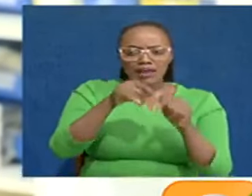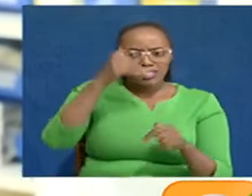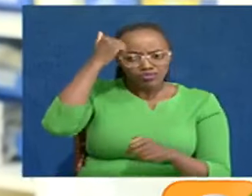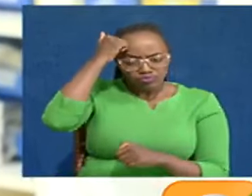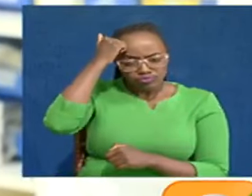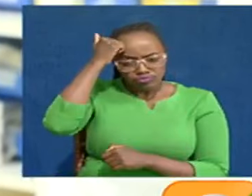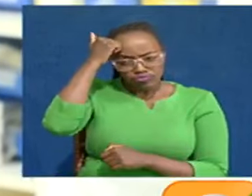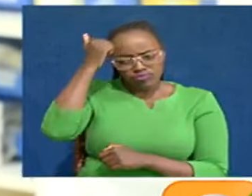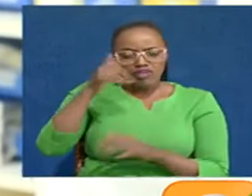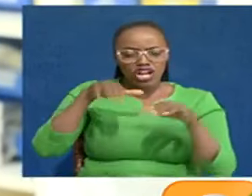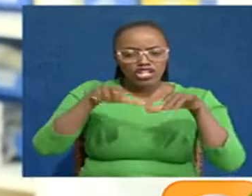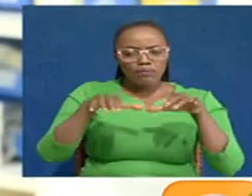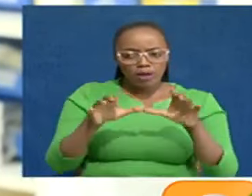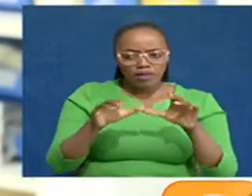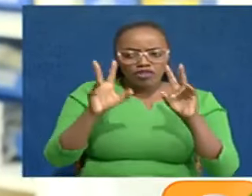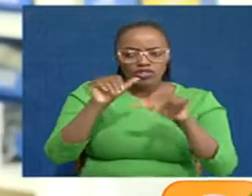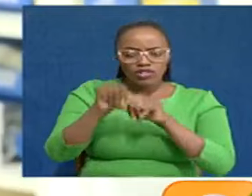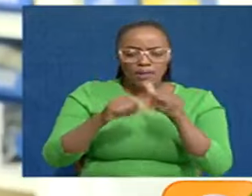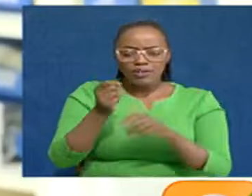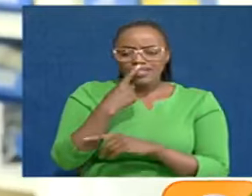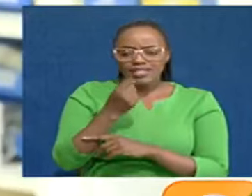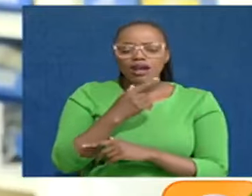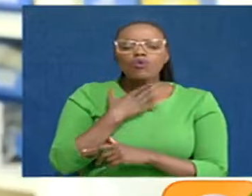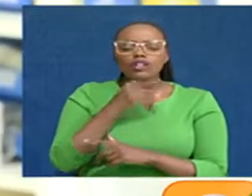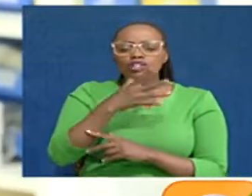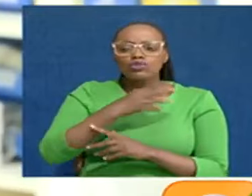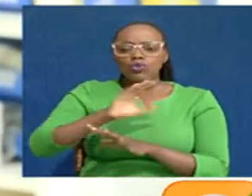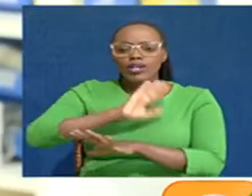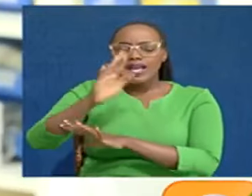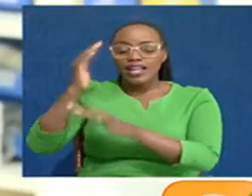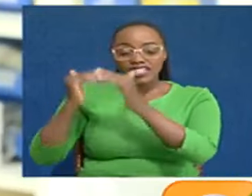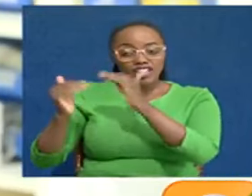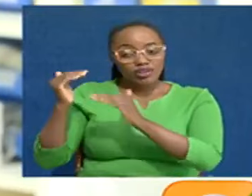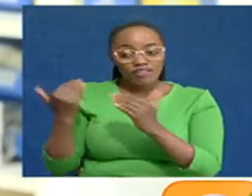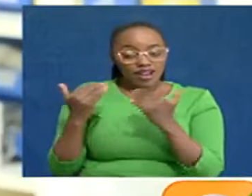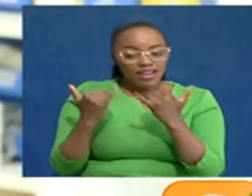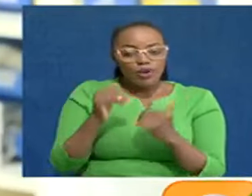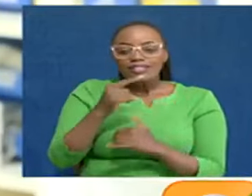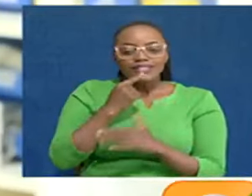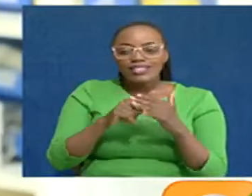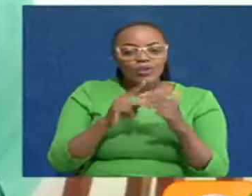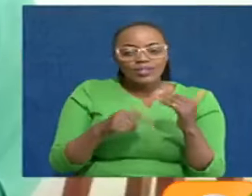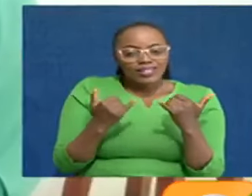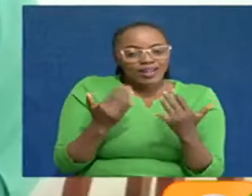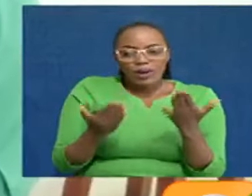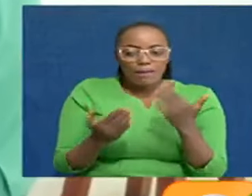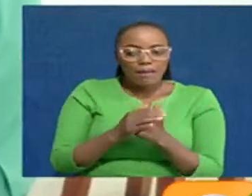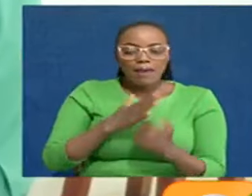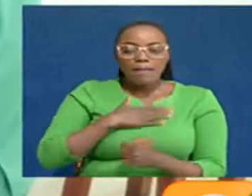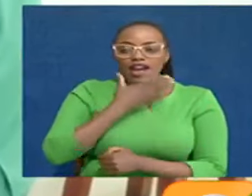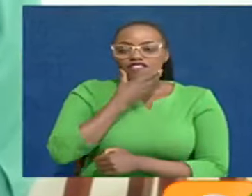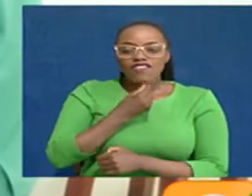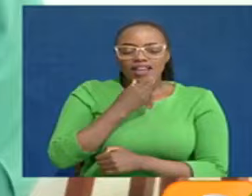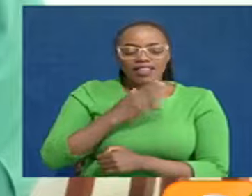kusomea diploma ya mambo na matibabu. Alikuwa anataka uende katika chuo kikuu. Hivi sasa anasemaje pengine? Babangu